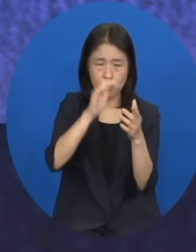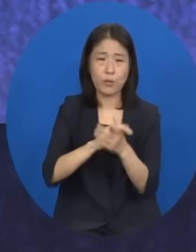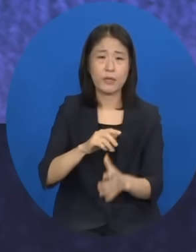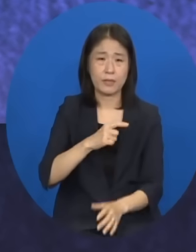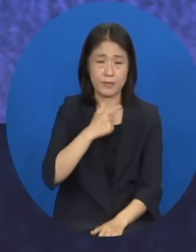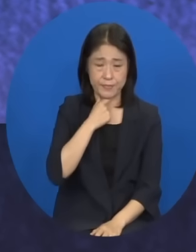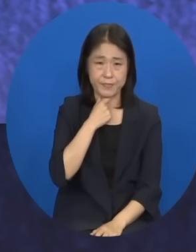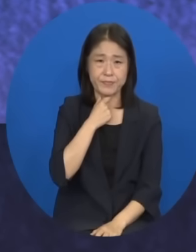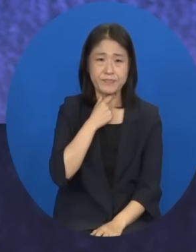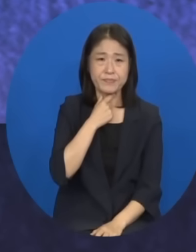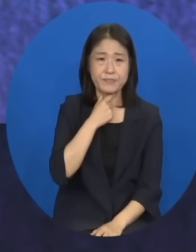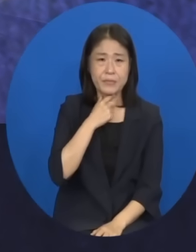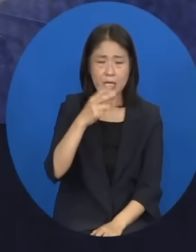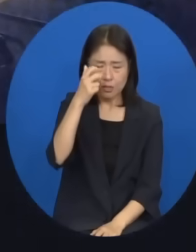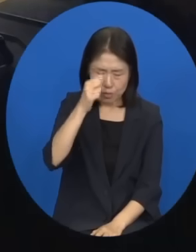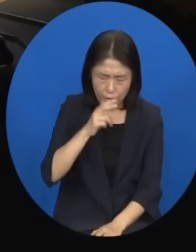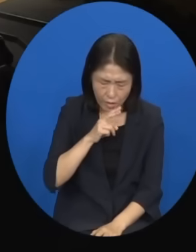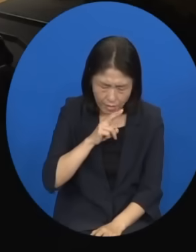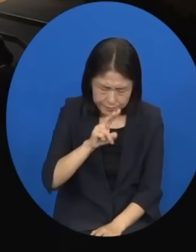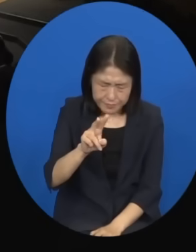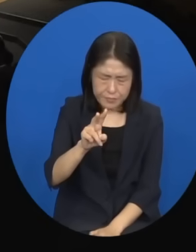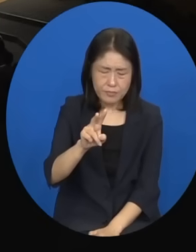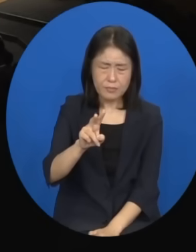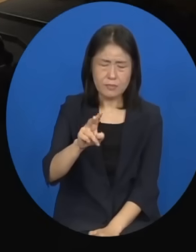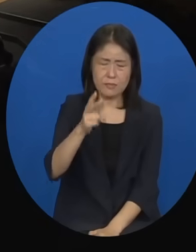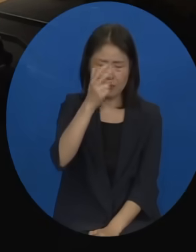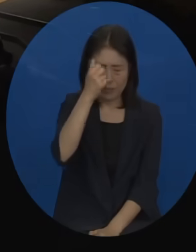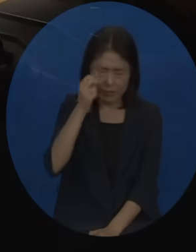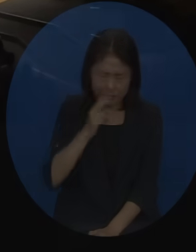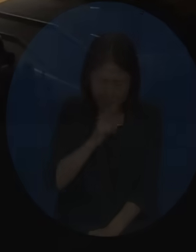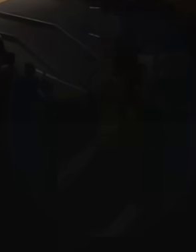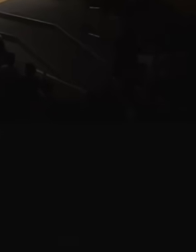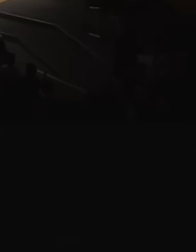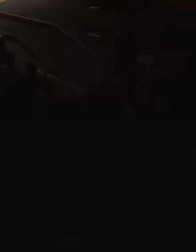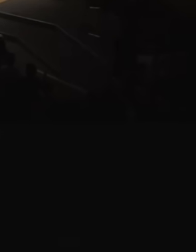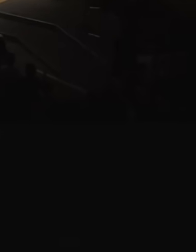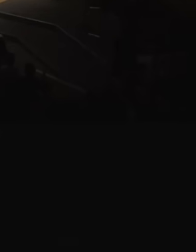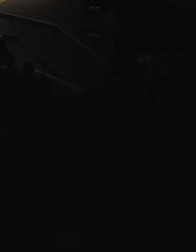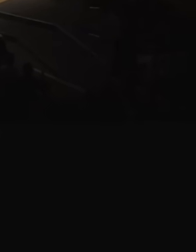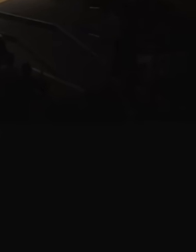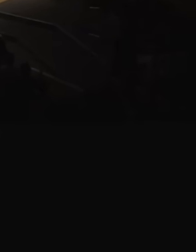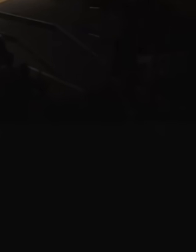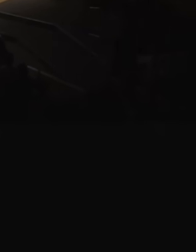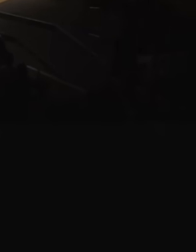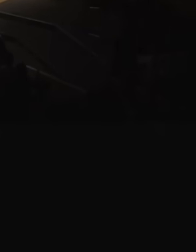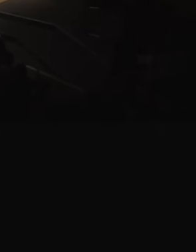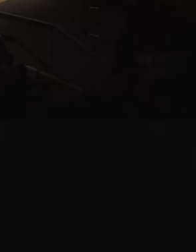기도하겠습니다. 주여! 주여!